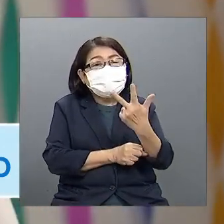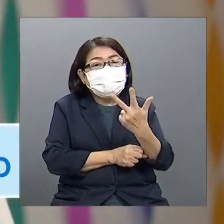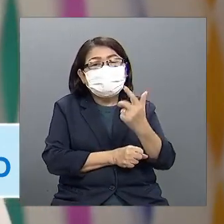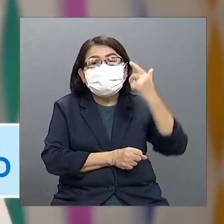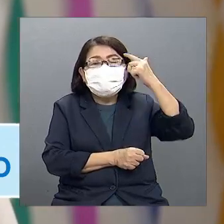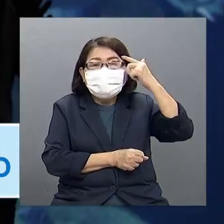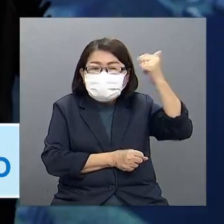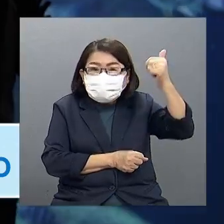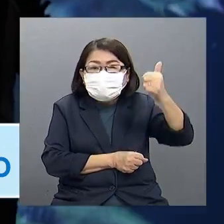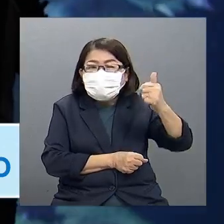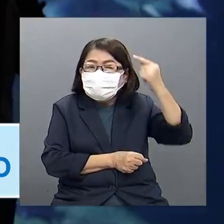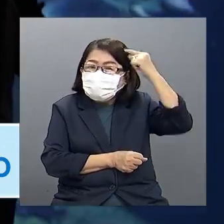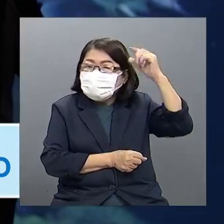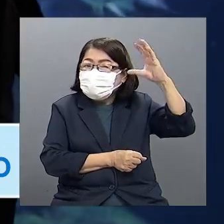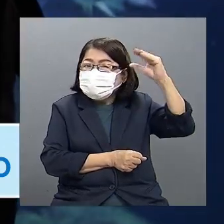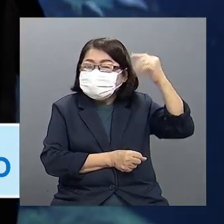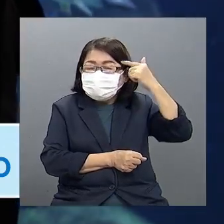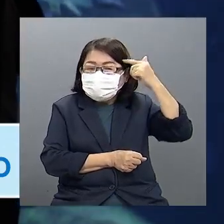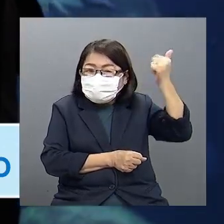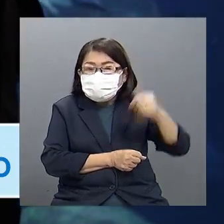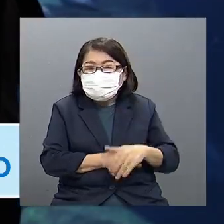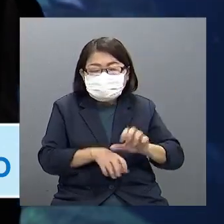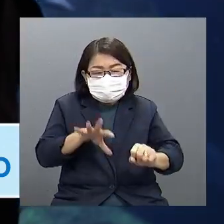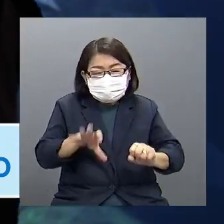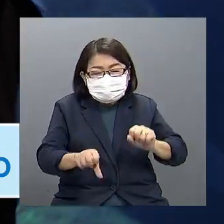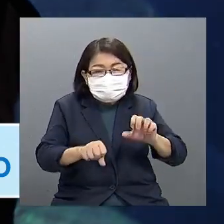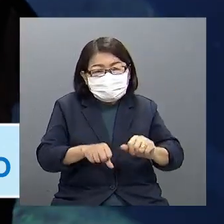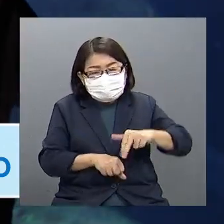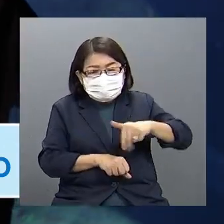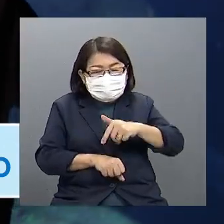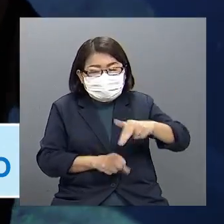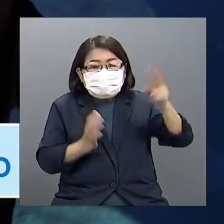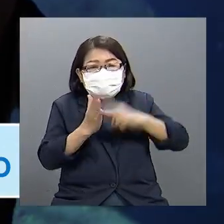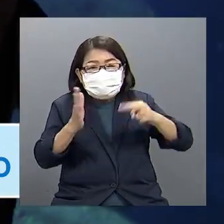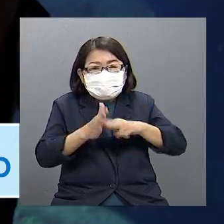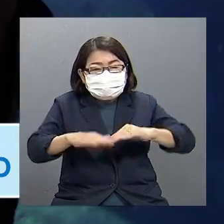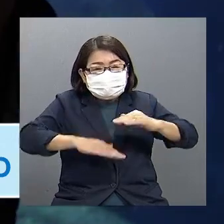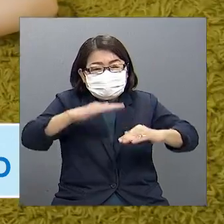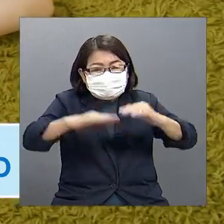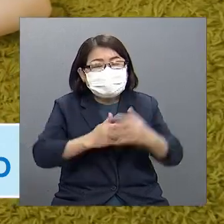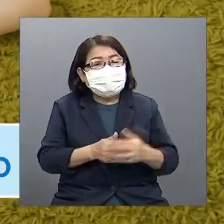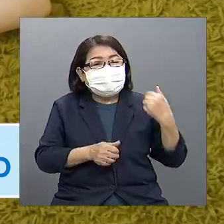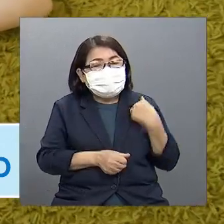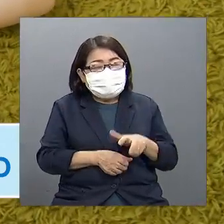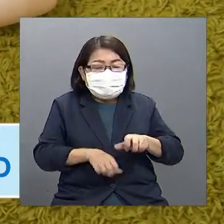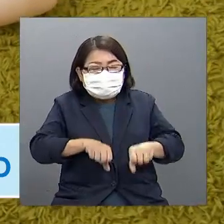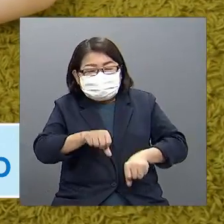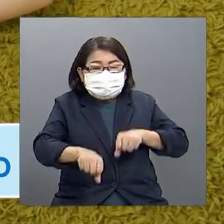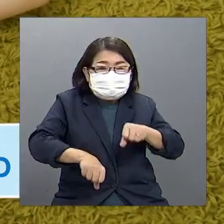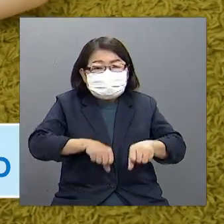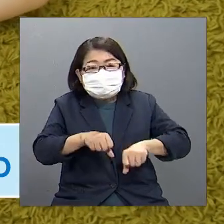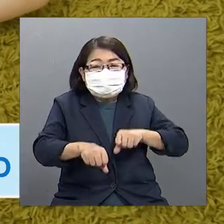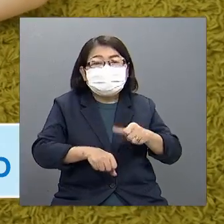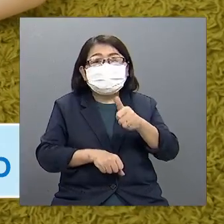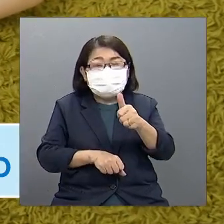เขาสามารถเดินวิ่งขึ้นลงบันไดเด็กหลายคนเริ่มขี่จักรยานแบบ3ล้อถึงเรียกว่าวัย3ขวบเนี่ยนะ